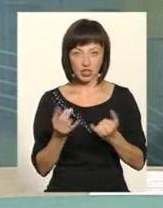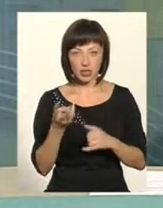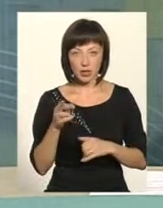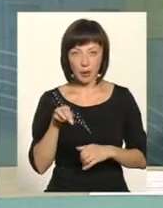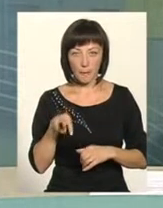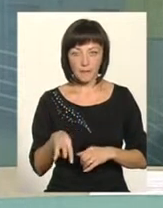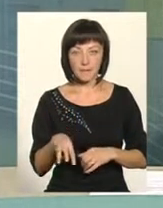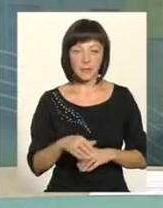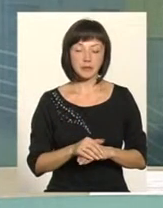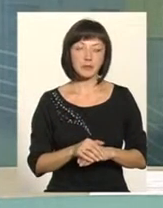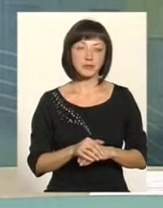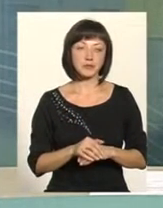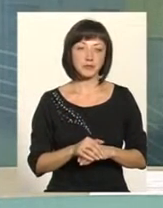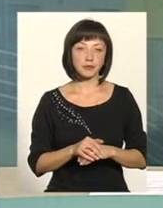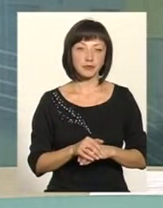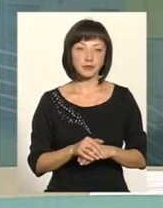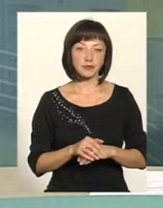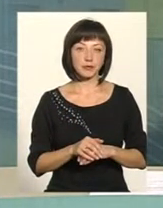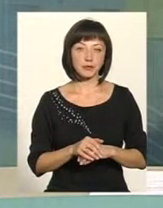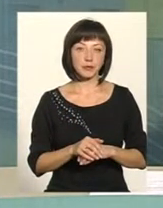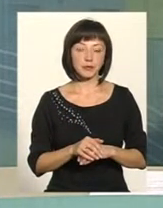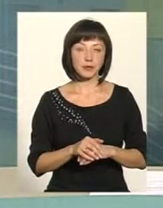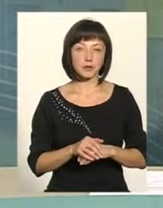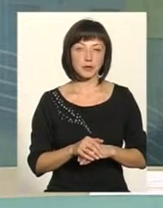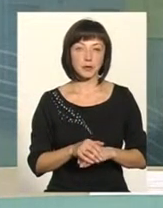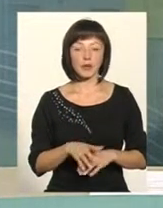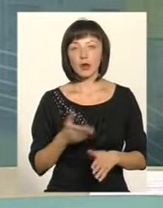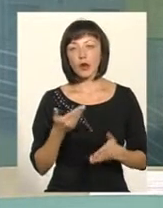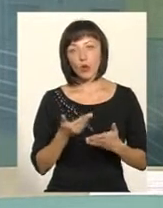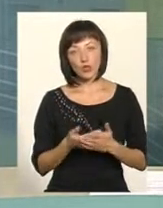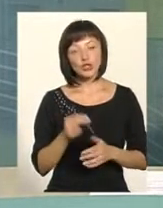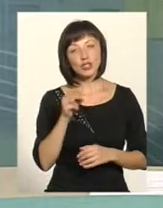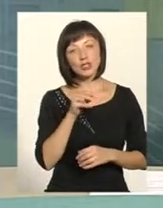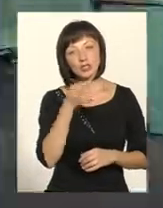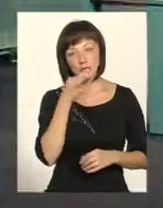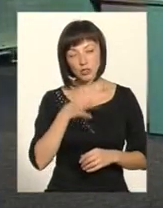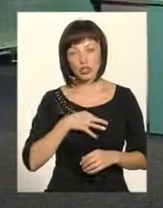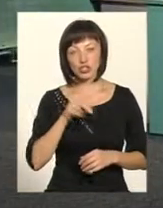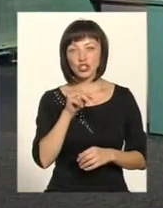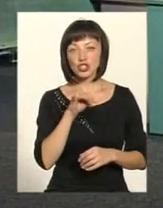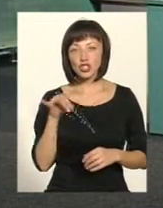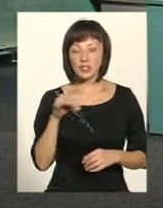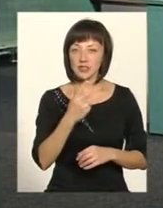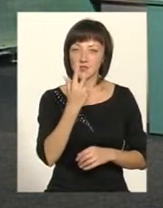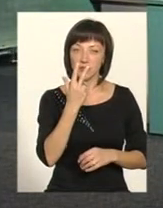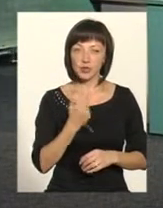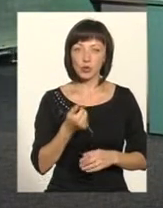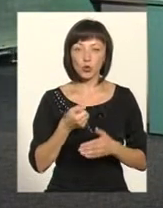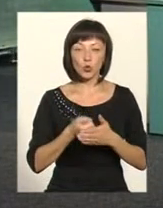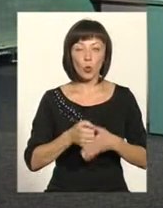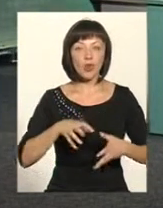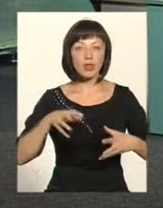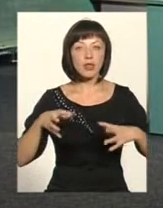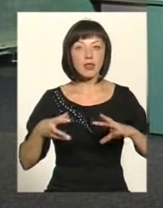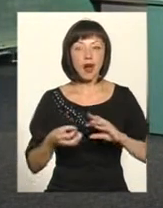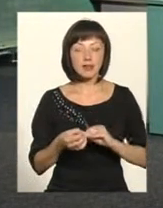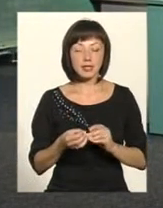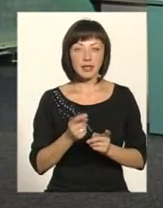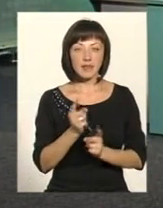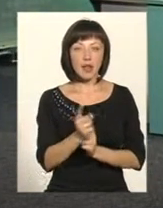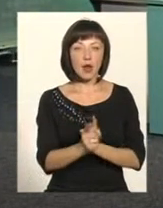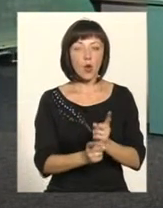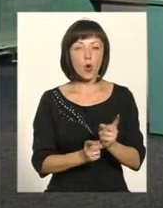Пані Ларисо, от, власне, чи звиклися до наслідків тієї